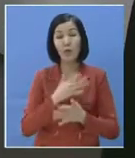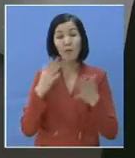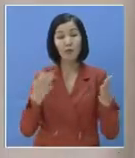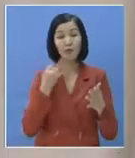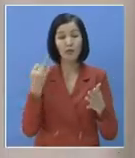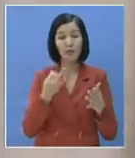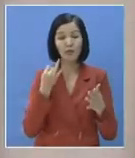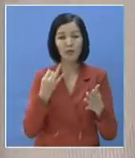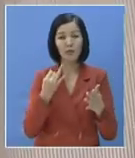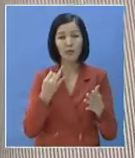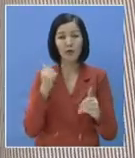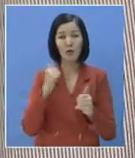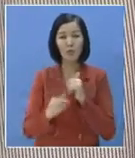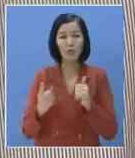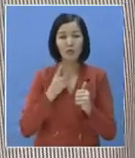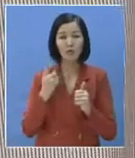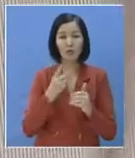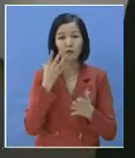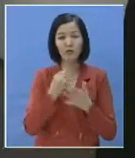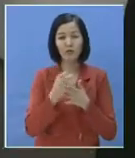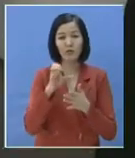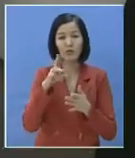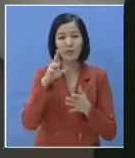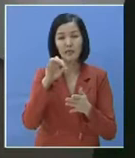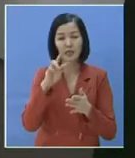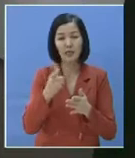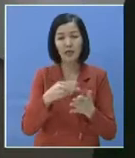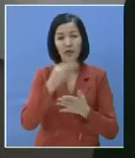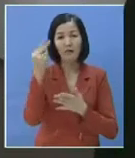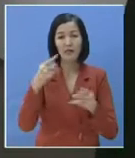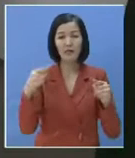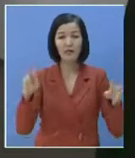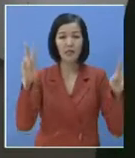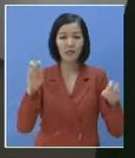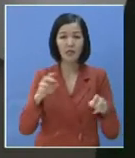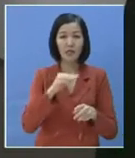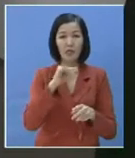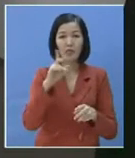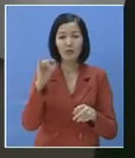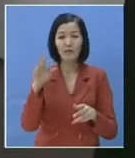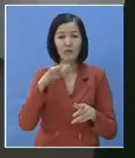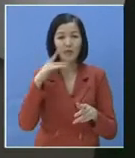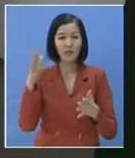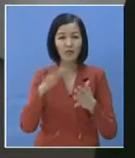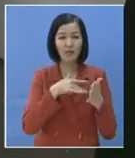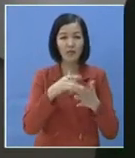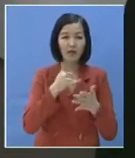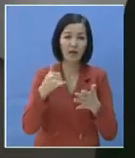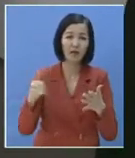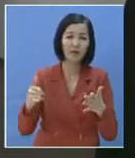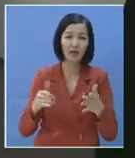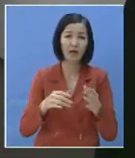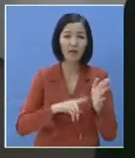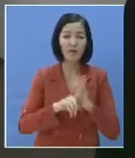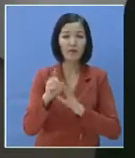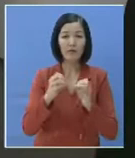у аудитории. У каждого мастера свой индивидуальный стиль. Картины нарисованы в разных жанрах. Живопись, батик, мозаика. Возраст учеников от